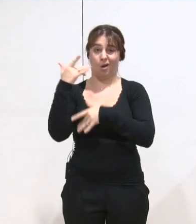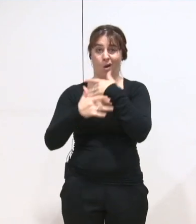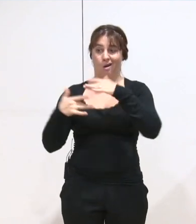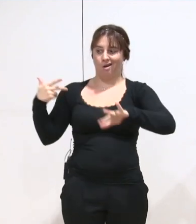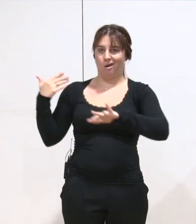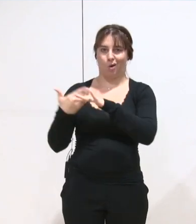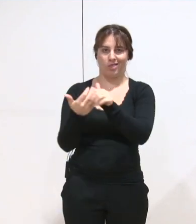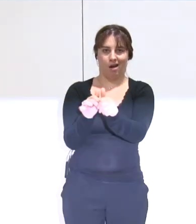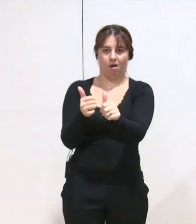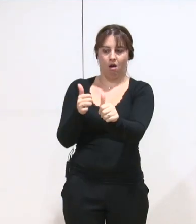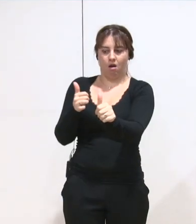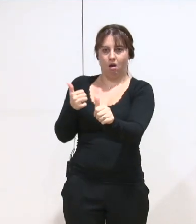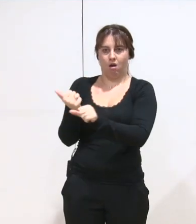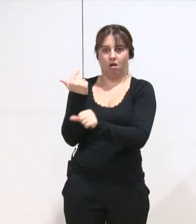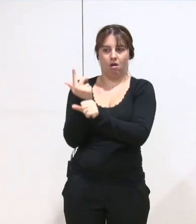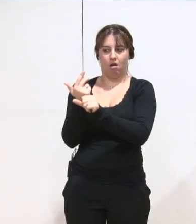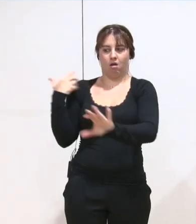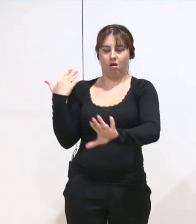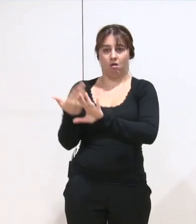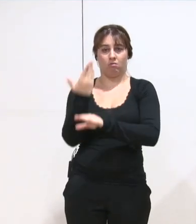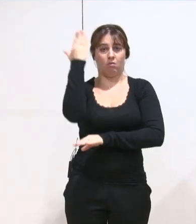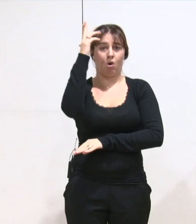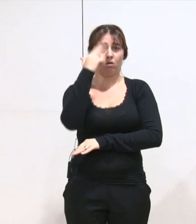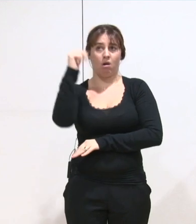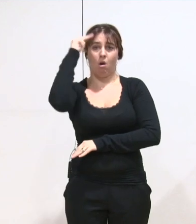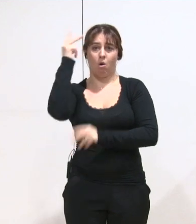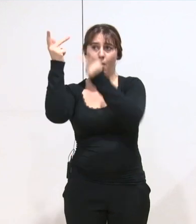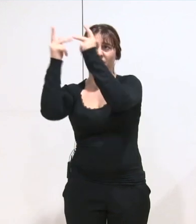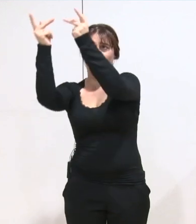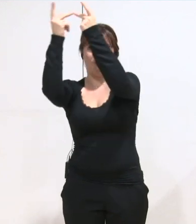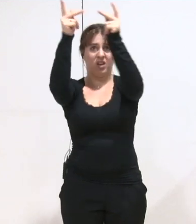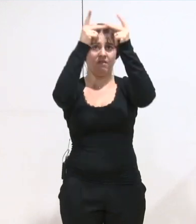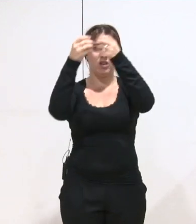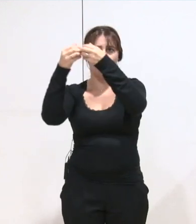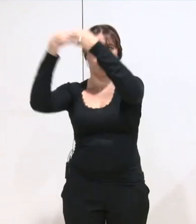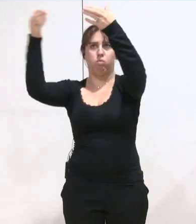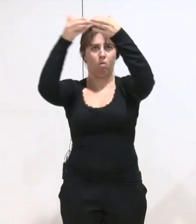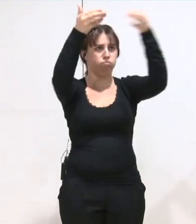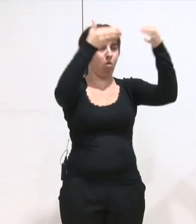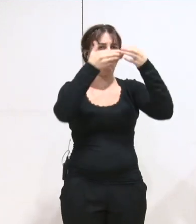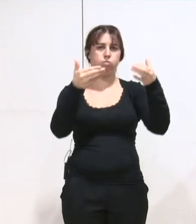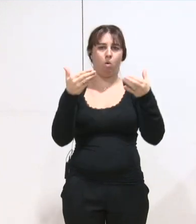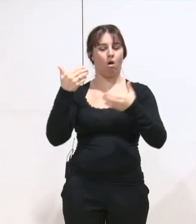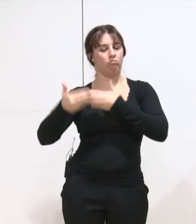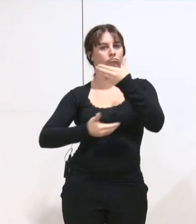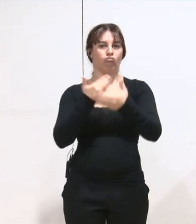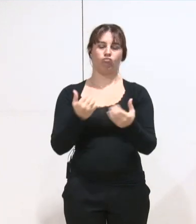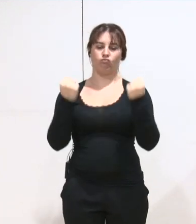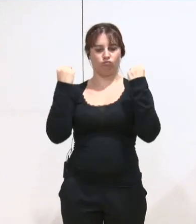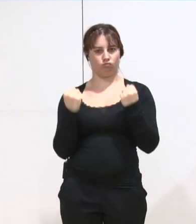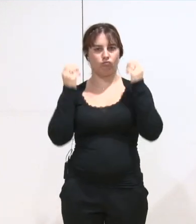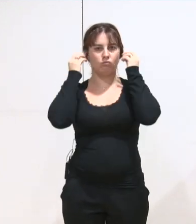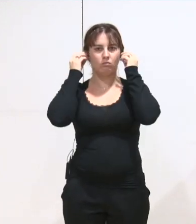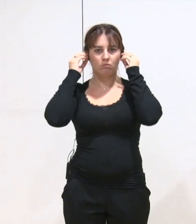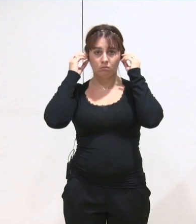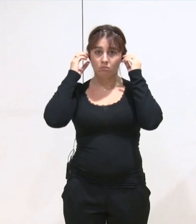trop nombreuses années, là où d'autres grandes villes européennes prospèrent, se démarquent. Ce qui marche ailleurs peut nous inspirer